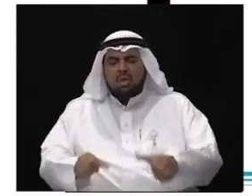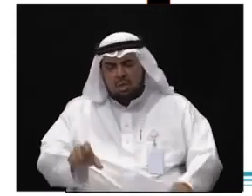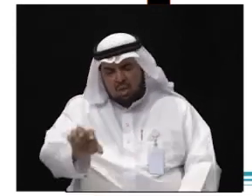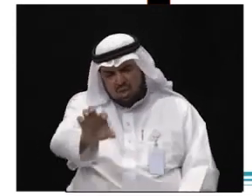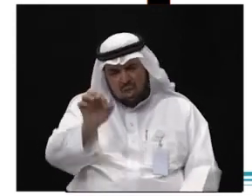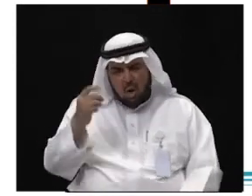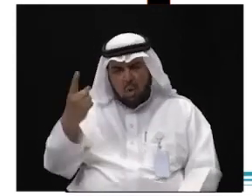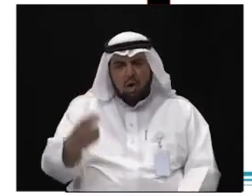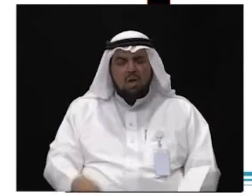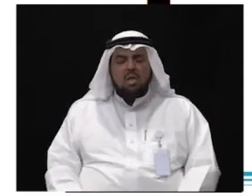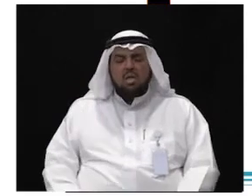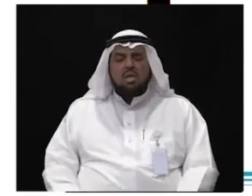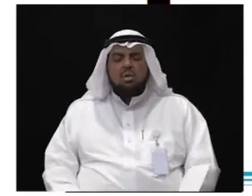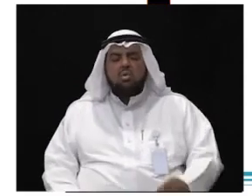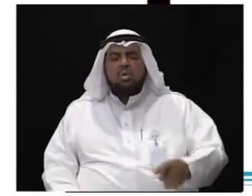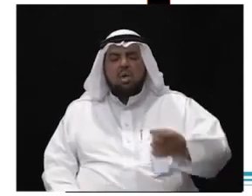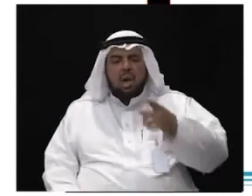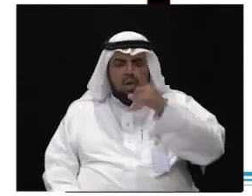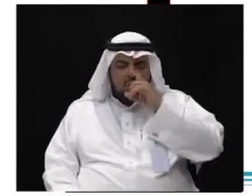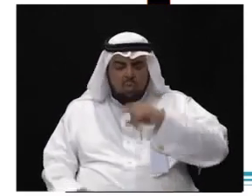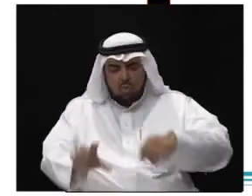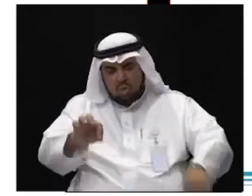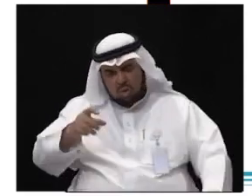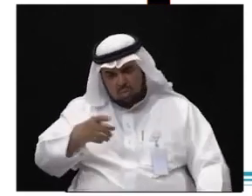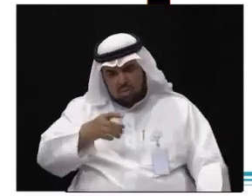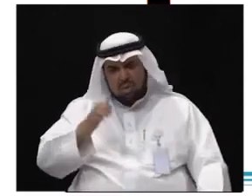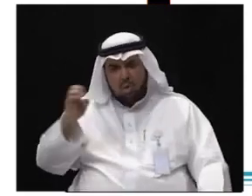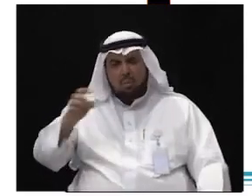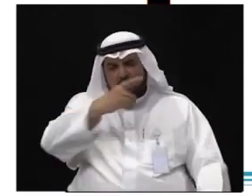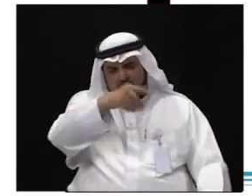هي الإجابة الصحيحة على ذلك السؤال.